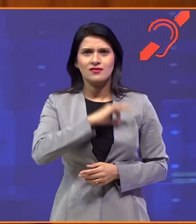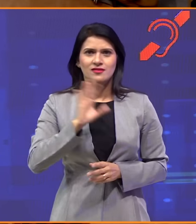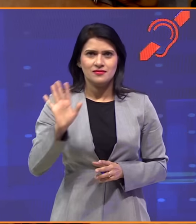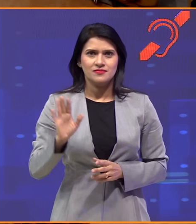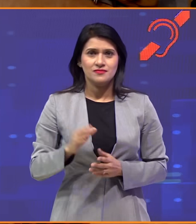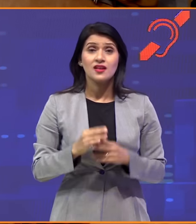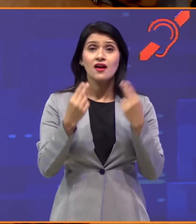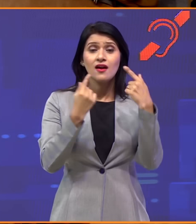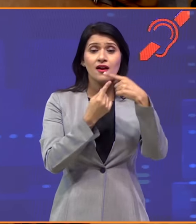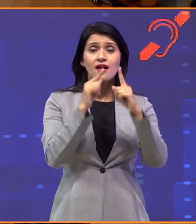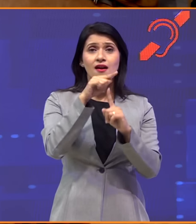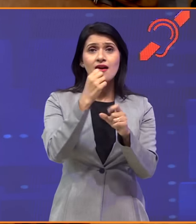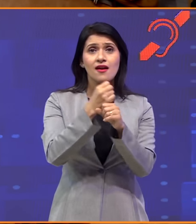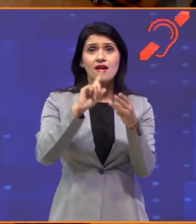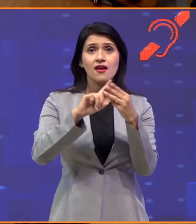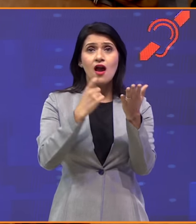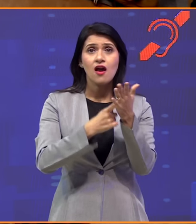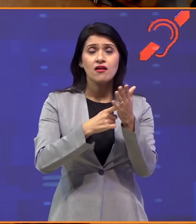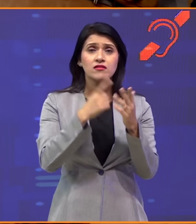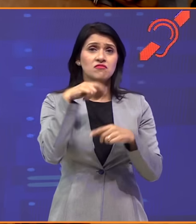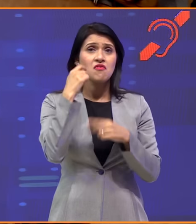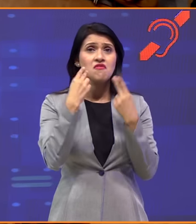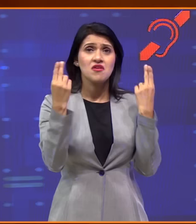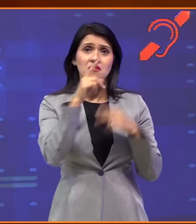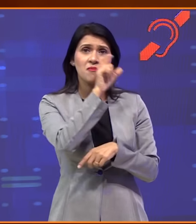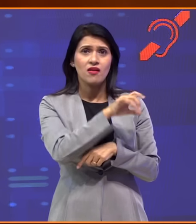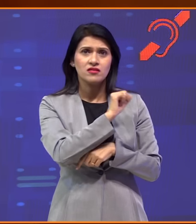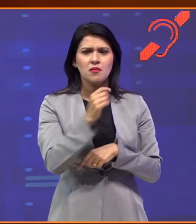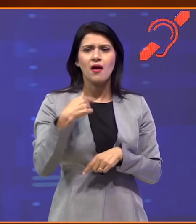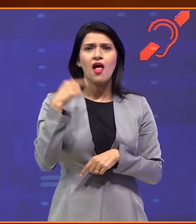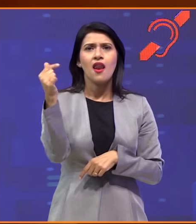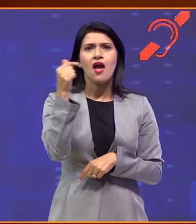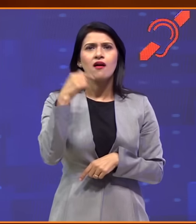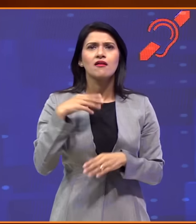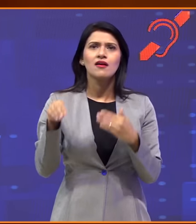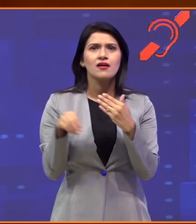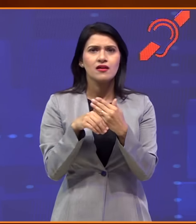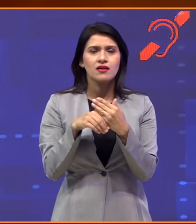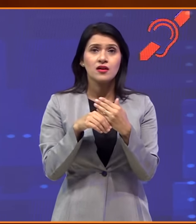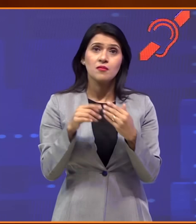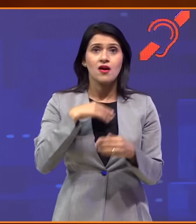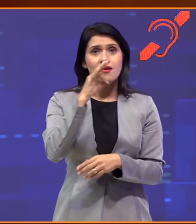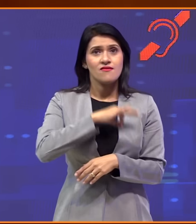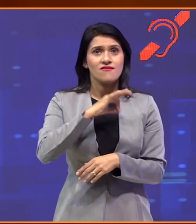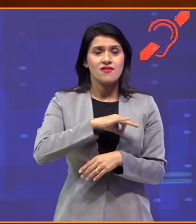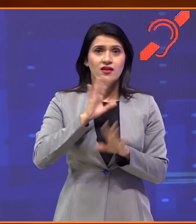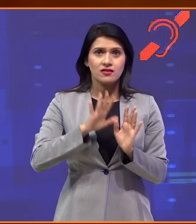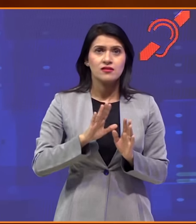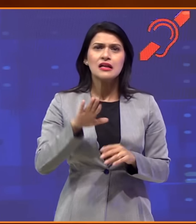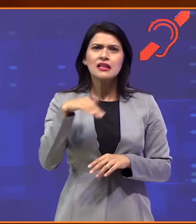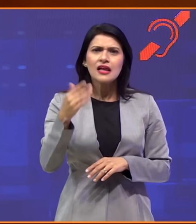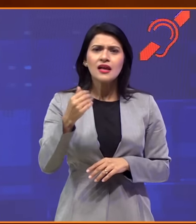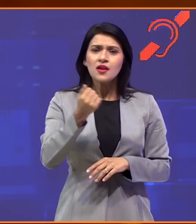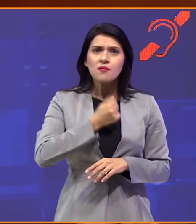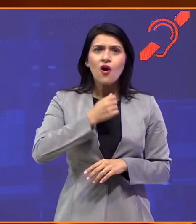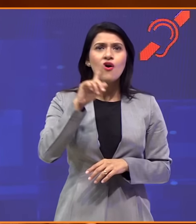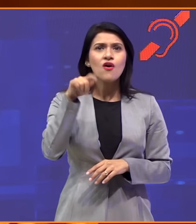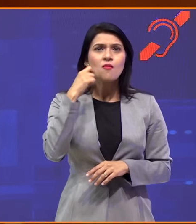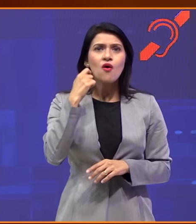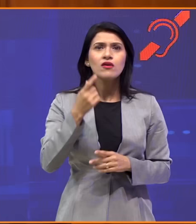सौरव को तो फायदा हुआ क्योंकि वह हीरो था मैं उसमें नेगेटिव रोल में था तो मुझे भी बहुत फायदा हुआ फिर मुझे अपनी फिल्म बनाने के लिए